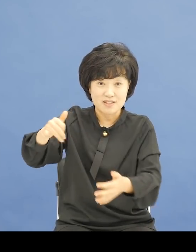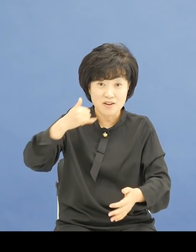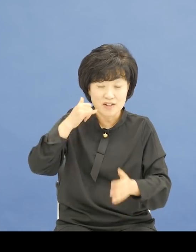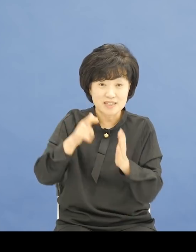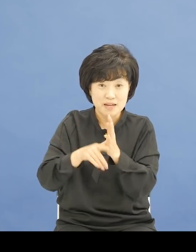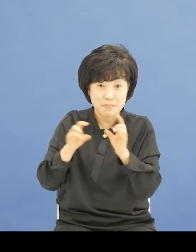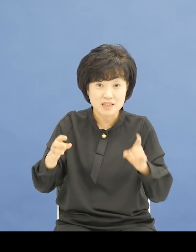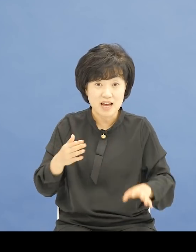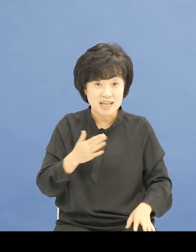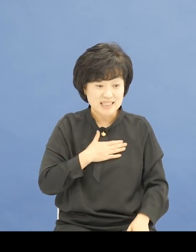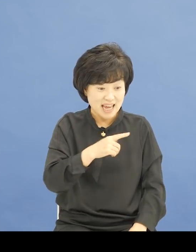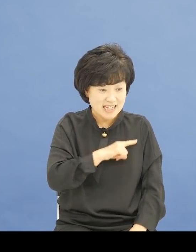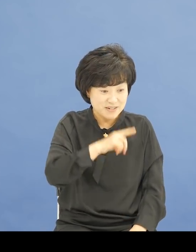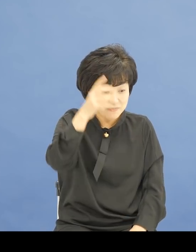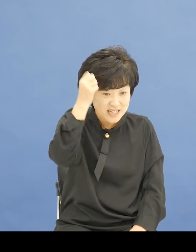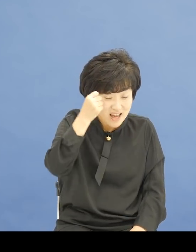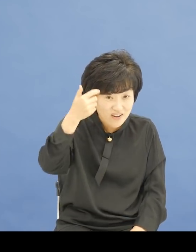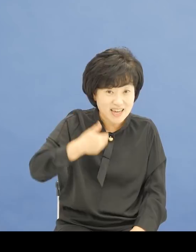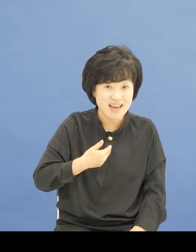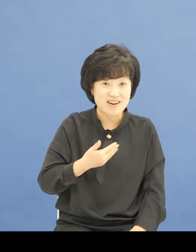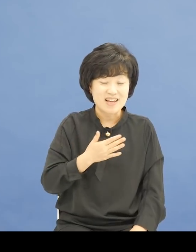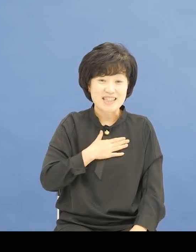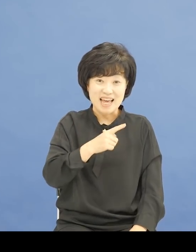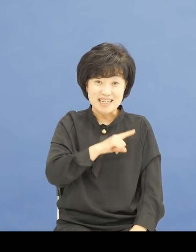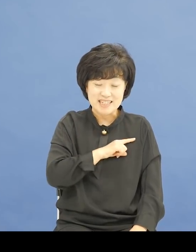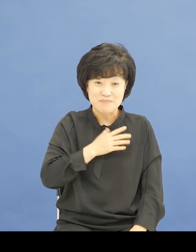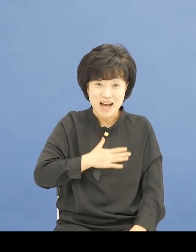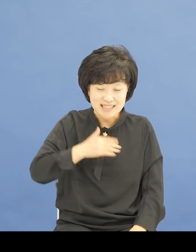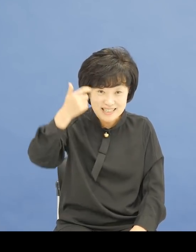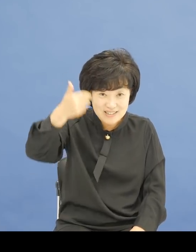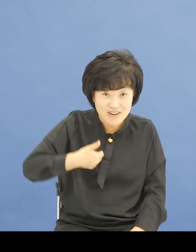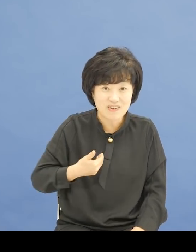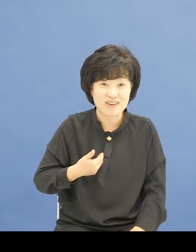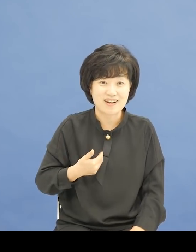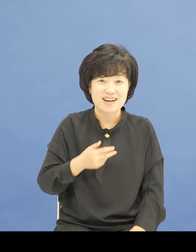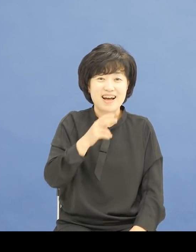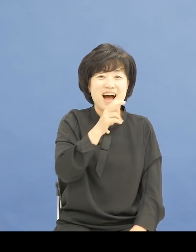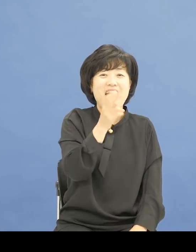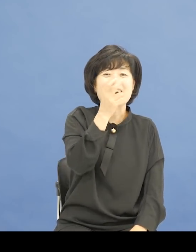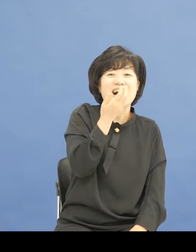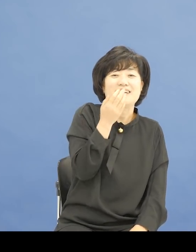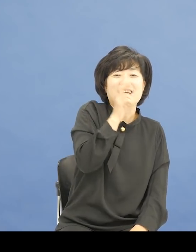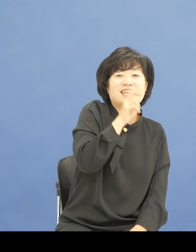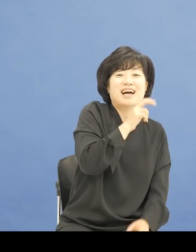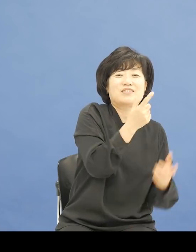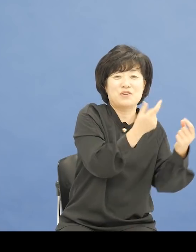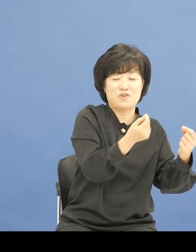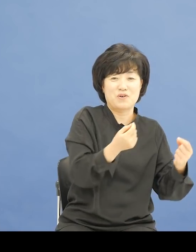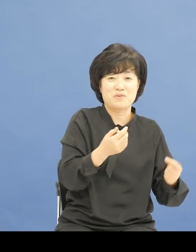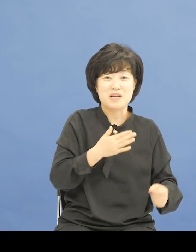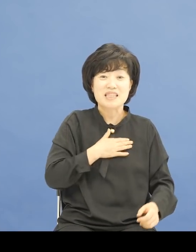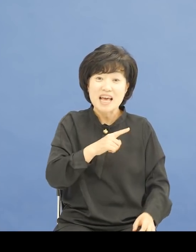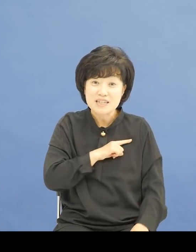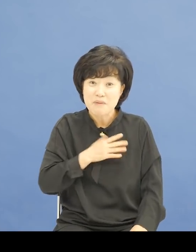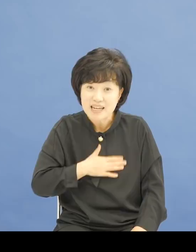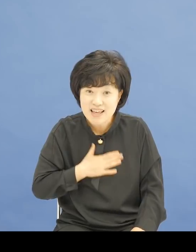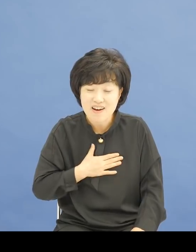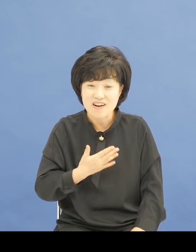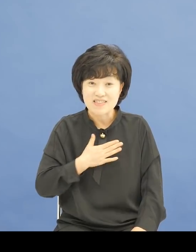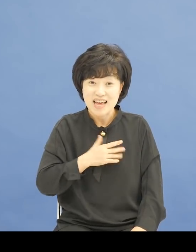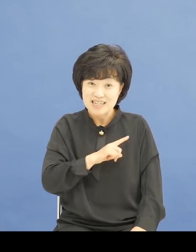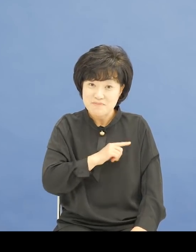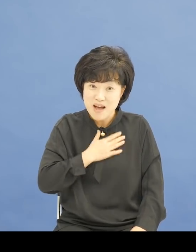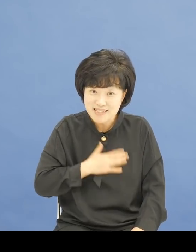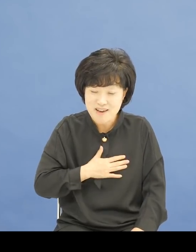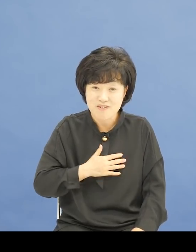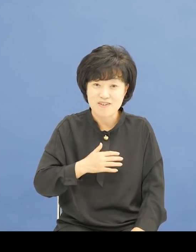남학생인데 저한테 연락 올 때마다 작가님 제 이름 기억하시죠? 작가님 내 이름 아시죠? 아, 그래요? 그 찬양처럼 정말 네. 매번 저한테 연락 올 때마다 작가님 제 이름